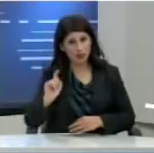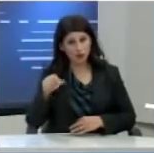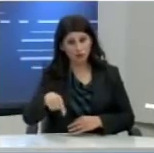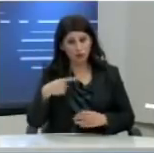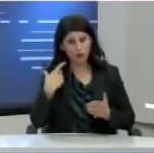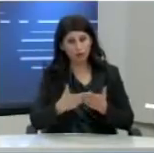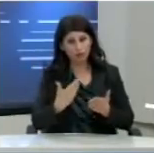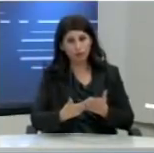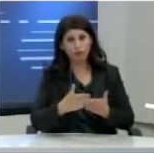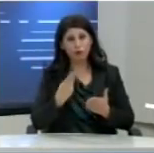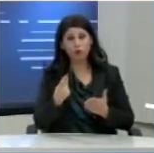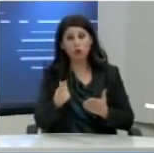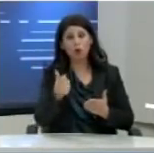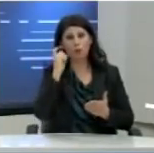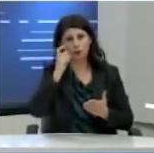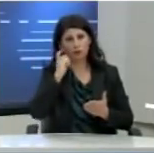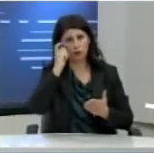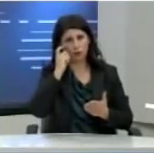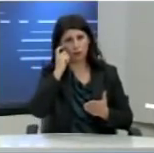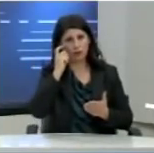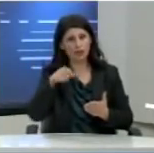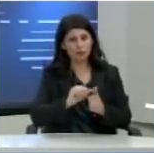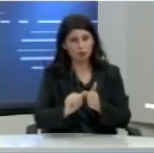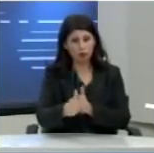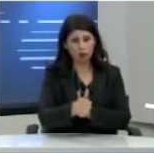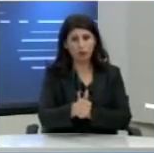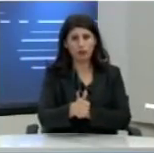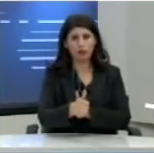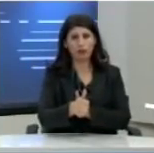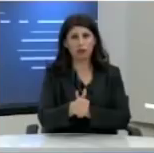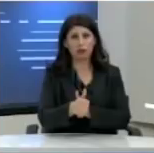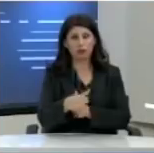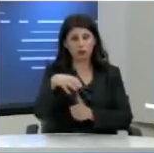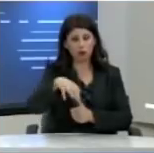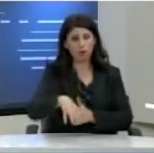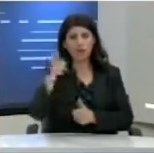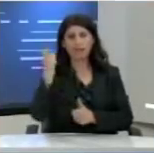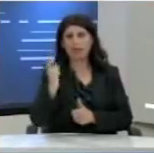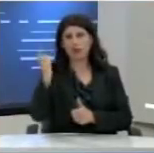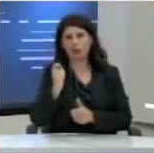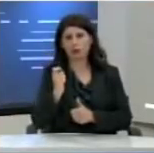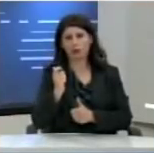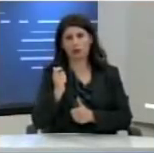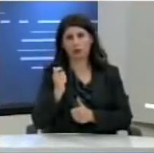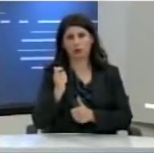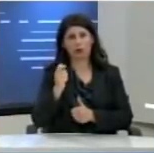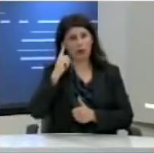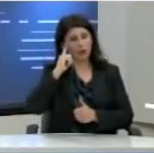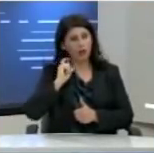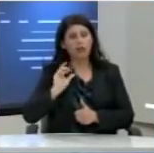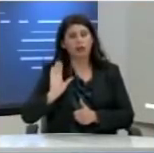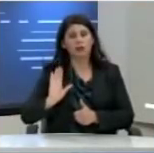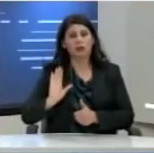τον τρόπο που σκεφτόμαστε. Είναι προτεραιότητά μας ο τομέας των συντάξεων. Ξέρετε